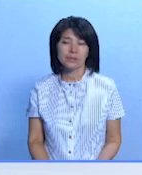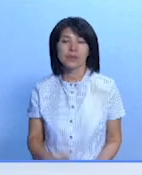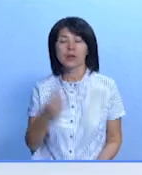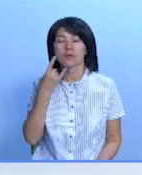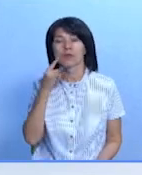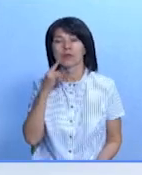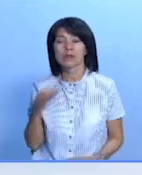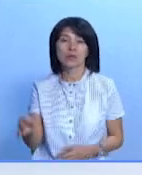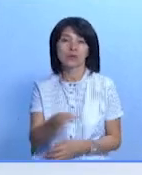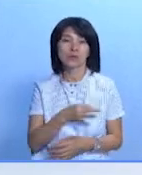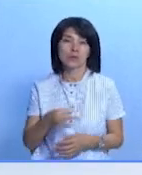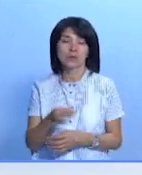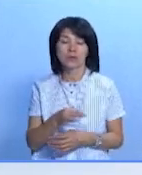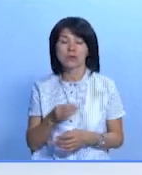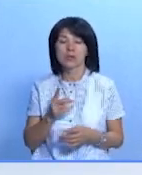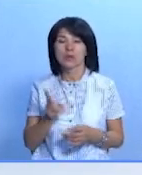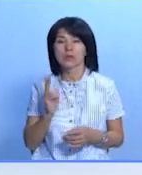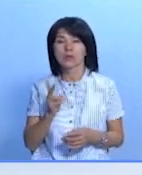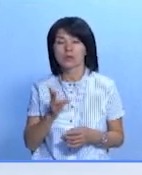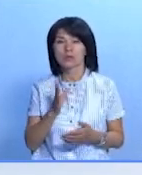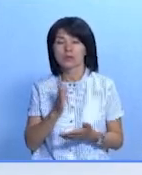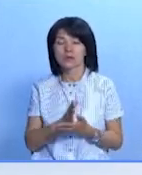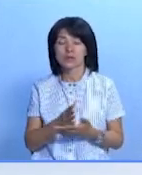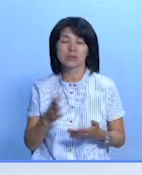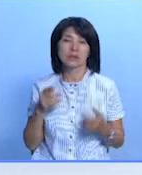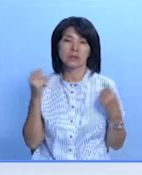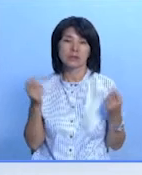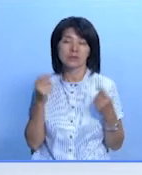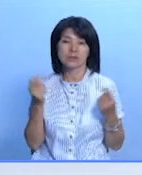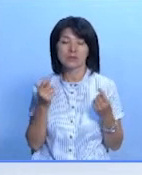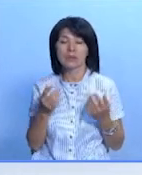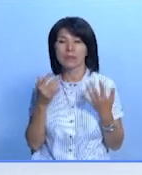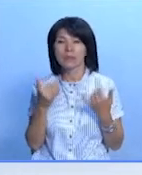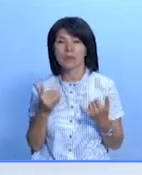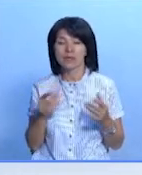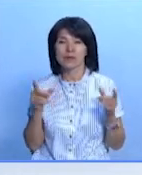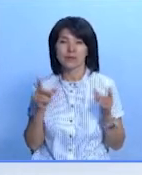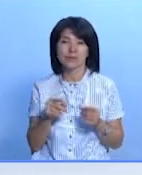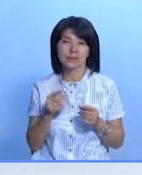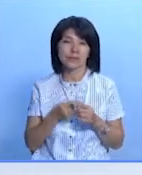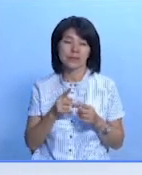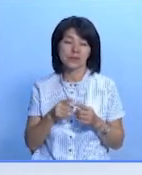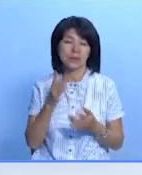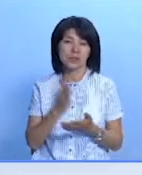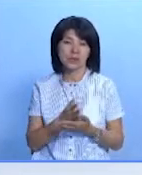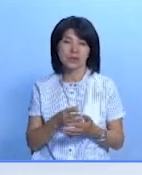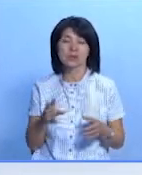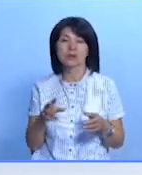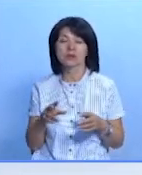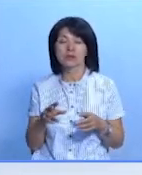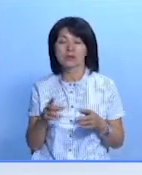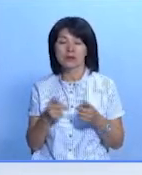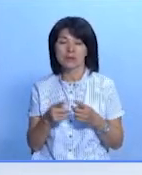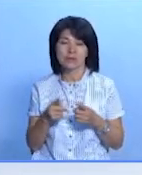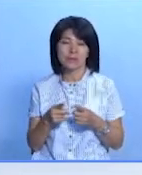Павлодар облысында жасырын той жасағандар анықталып жатыр. Елдегі жағдайға қарамастан, қуанышымен бөлісуге асыққандар мен мейрамханасын жалға